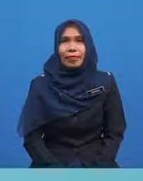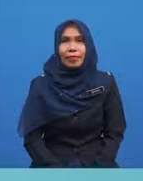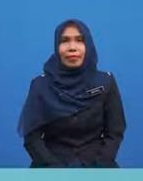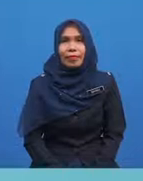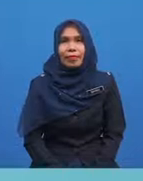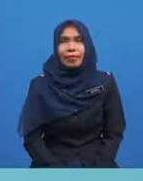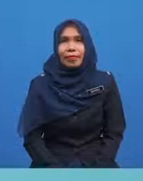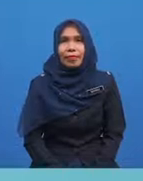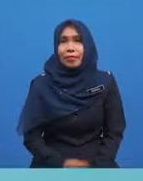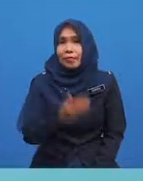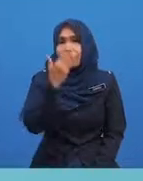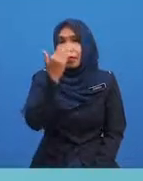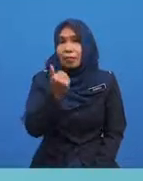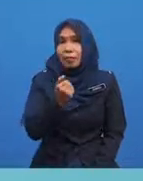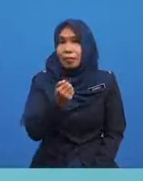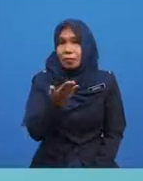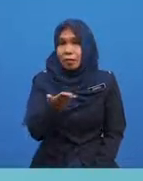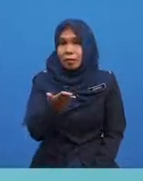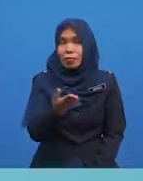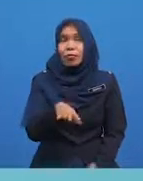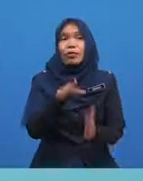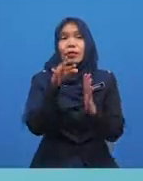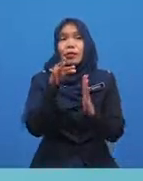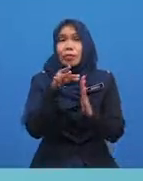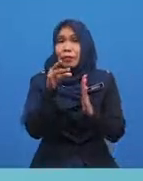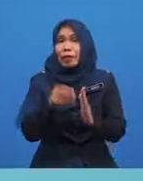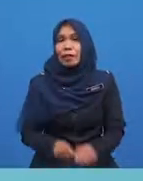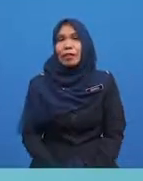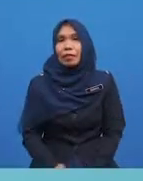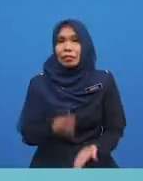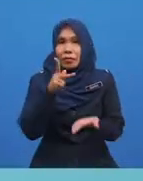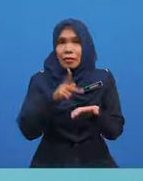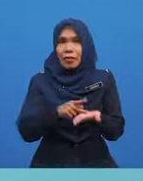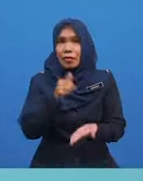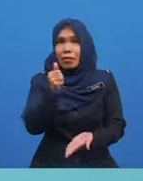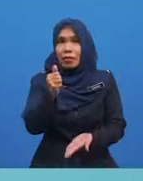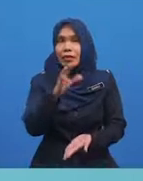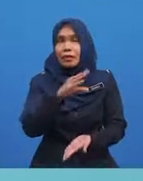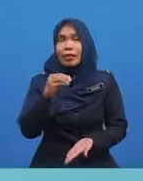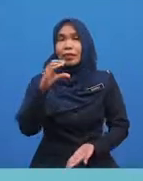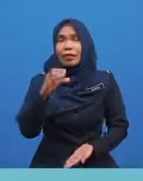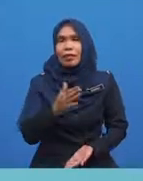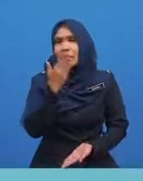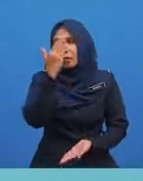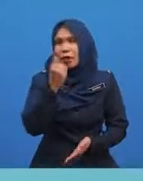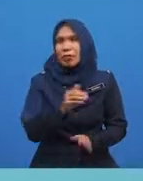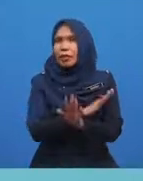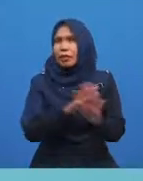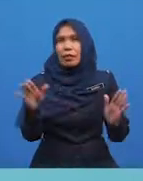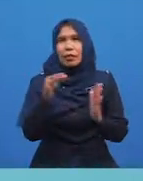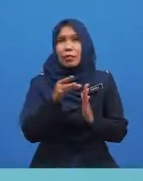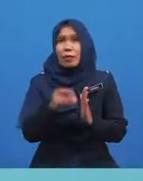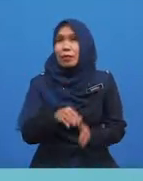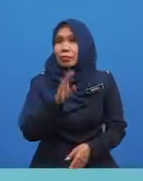Oh, kenapa kamu pilih kek A dan C? Kenapa kamu tidak memilih kek B?